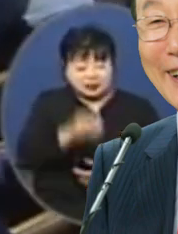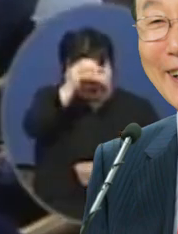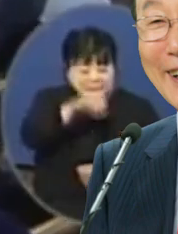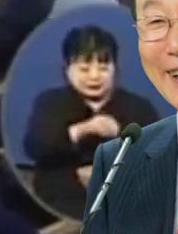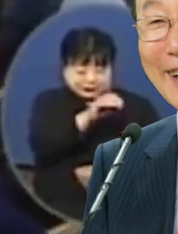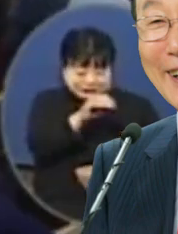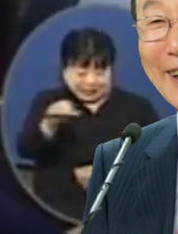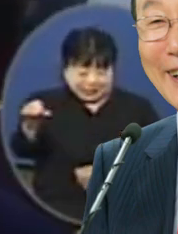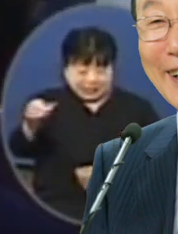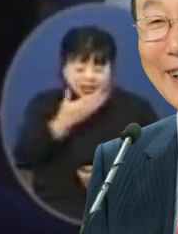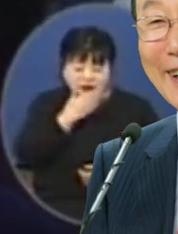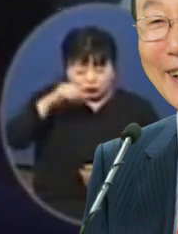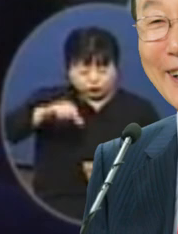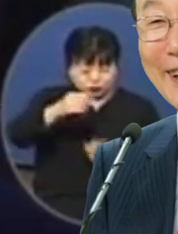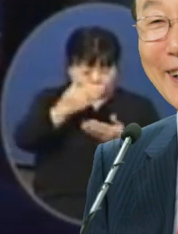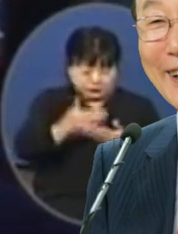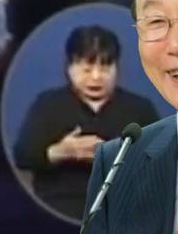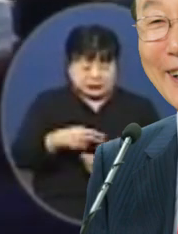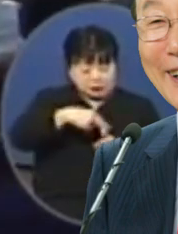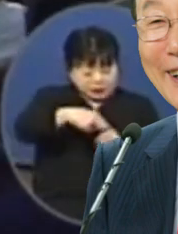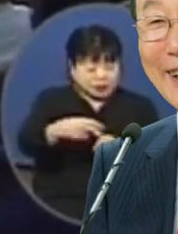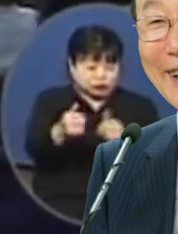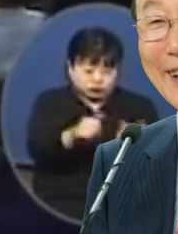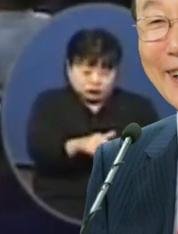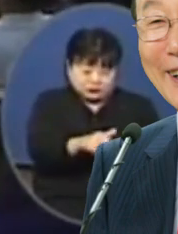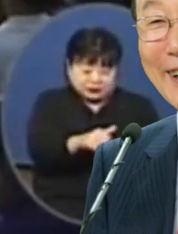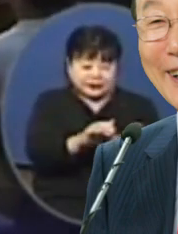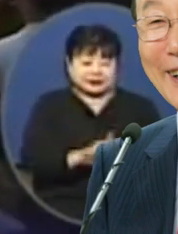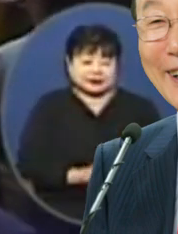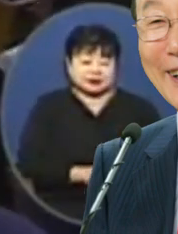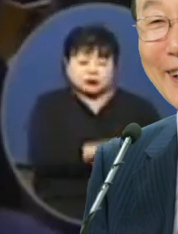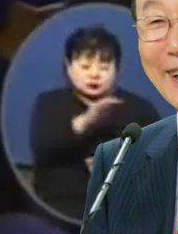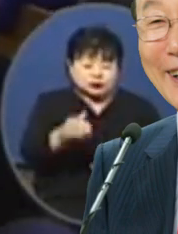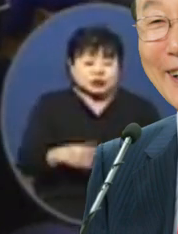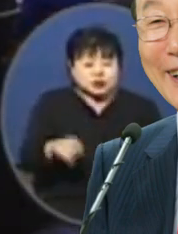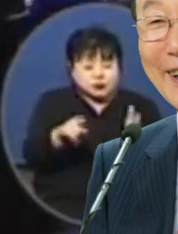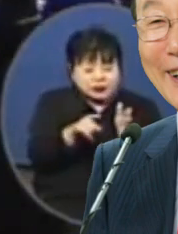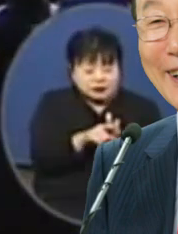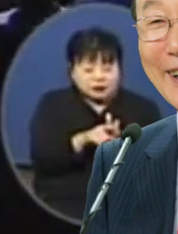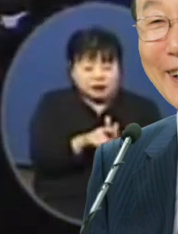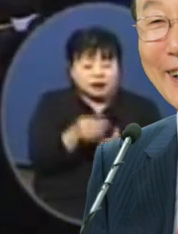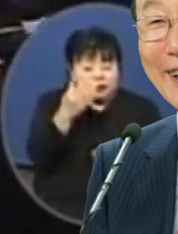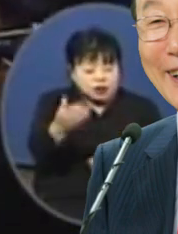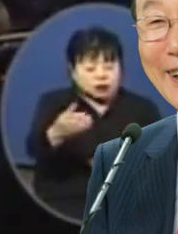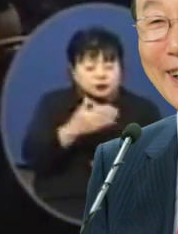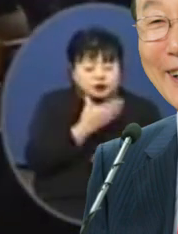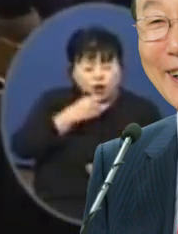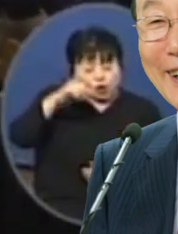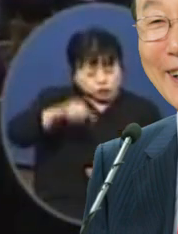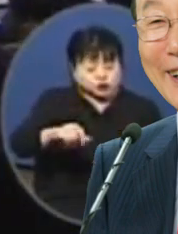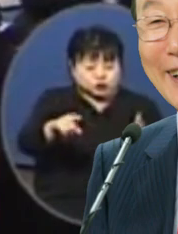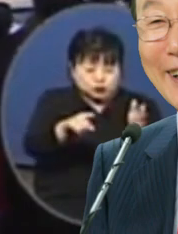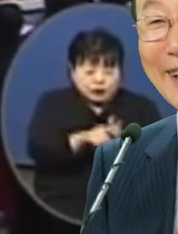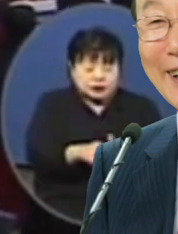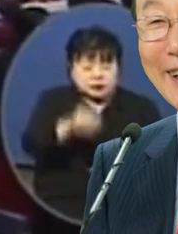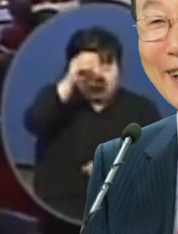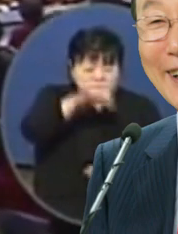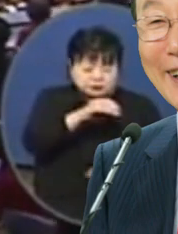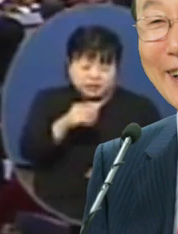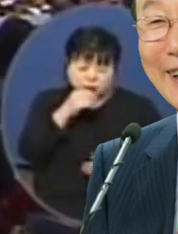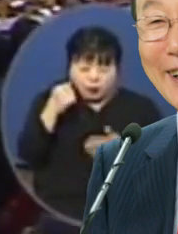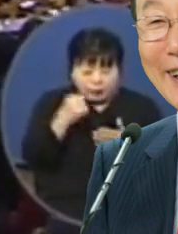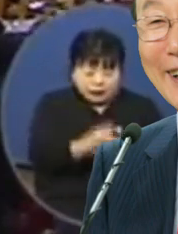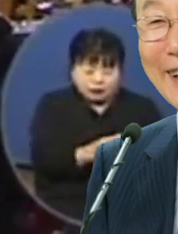십자가에 저주를 받아서 매달렸던 것입니다. 우리를 위해서 여러분의 저주를 위해서 십자가에 못